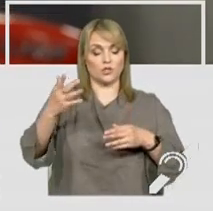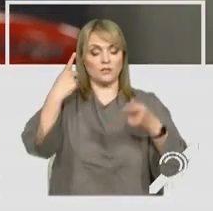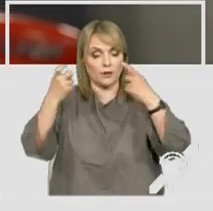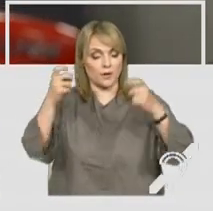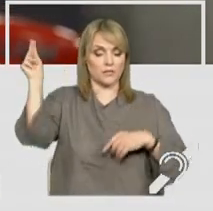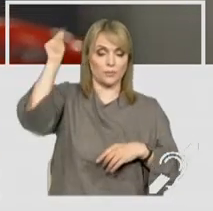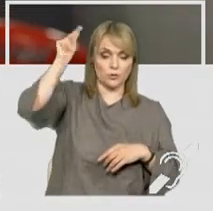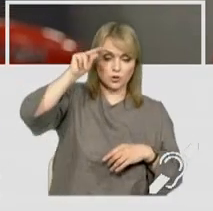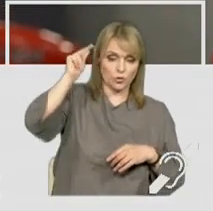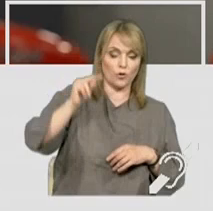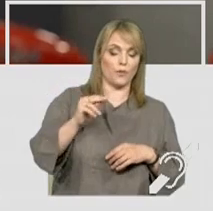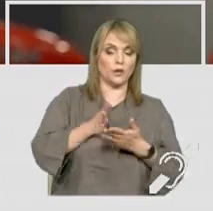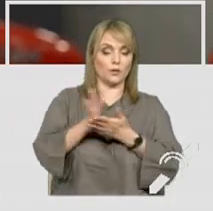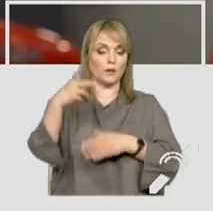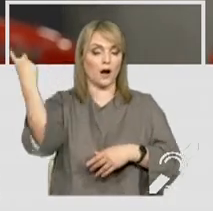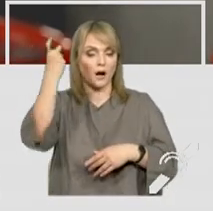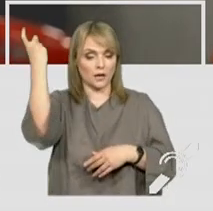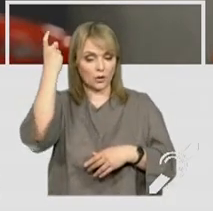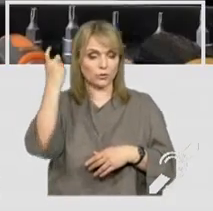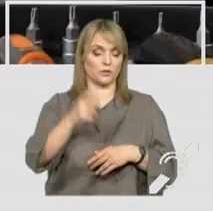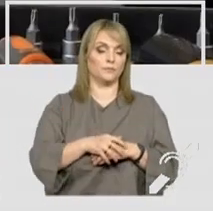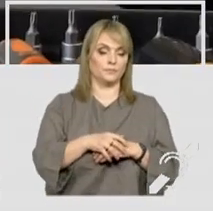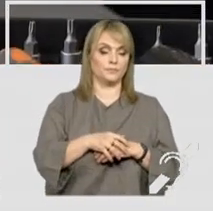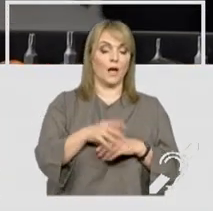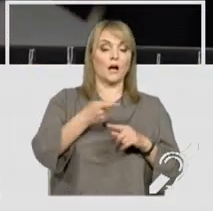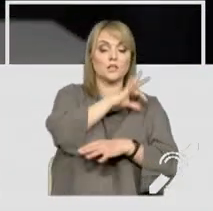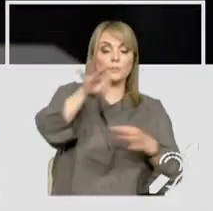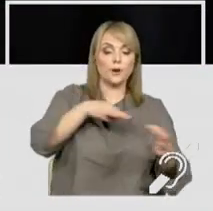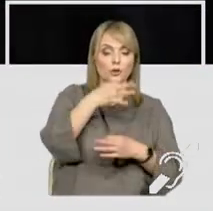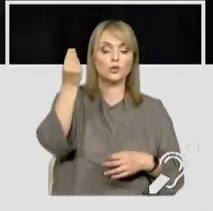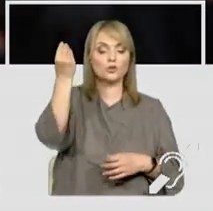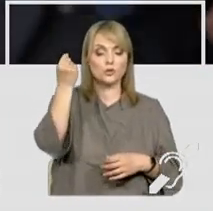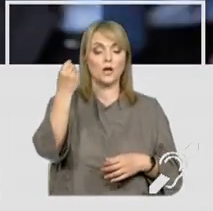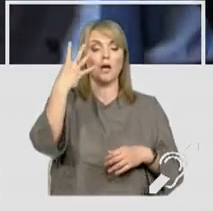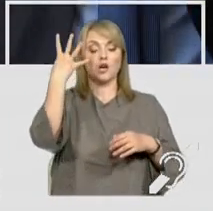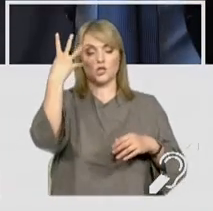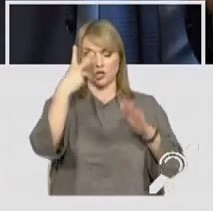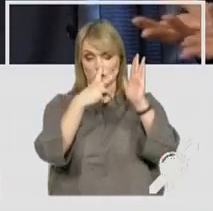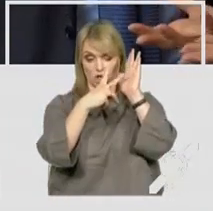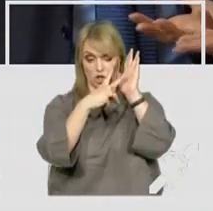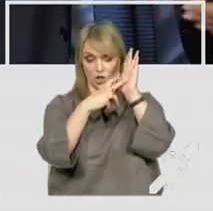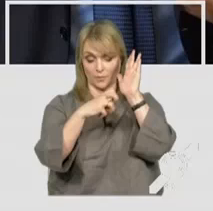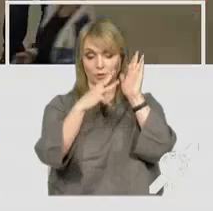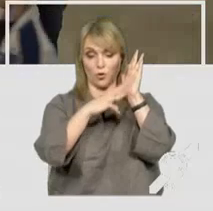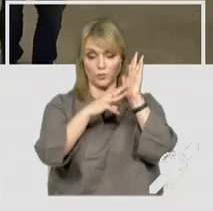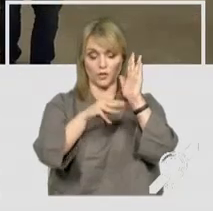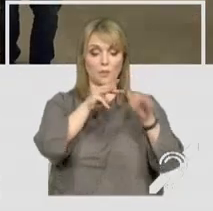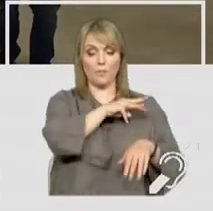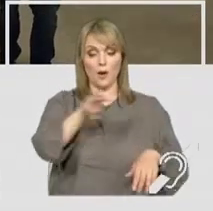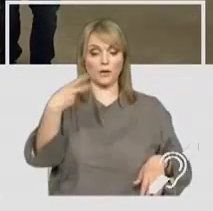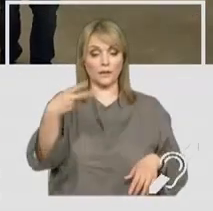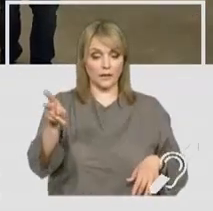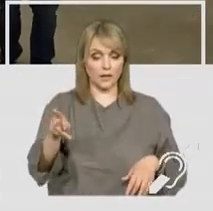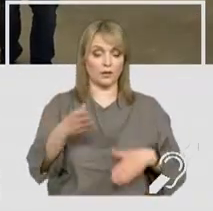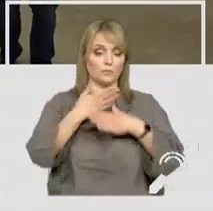sectorul agricol pentru a să beneficieze toți. Proiectul, în valoare de peste 780.000 de euro, a fost implementat cu